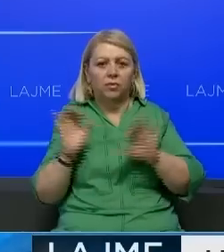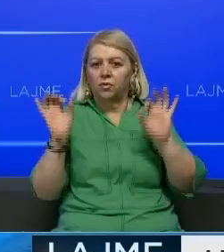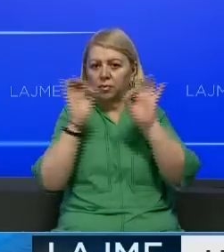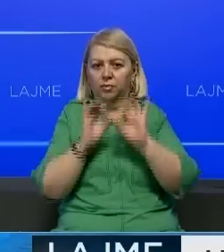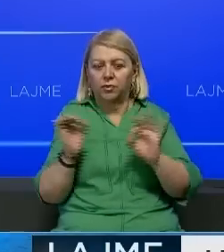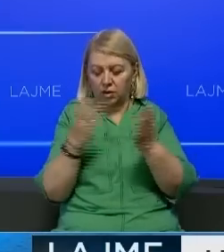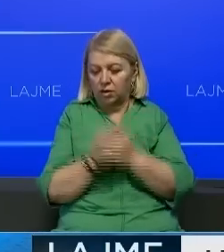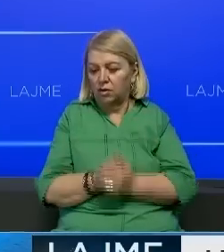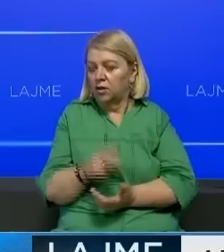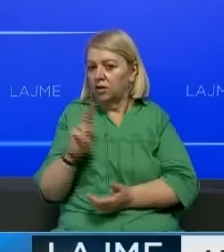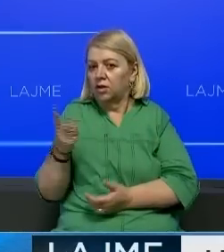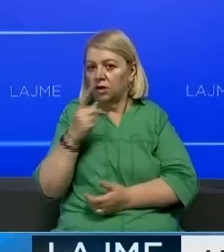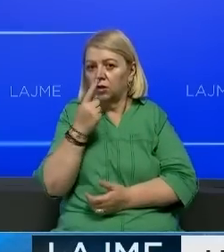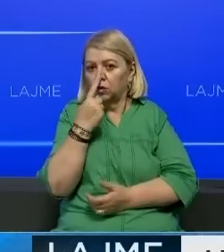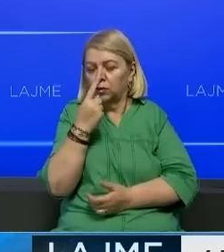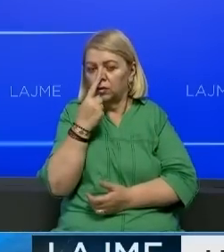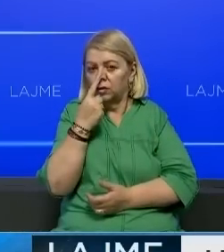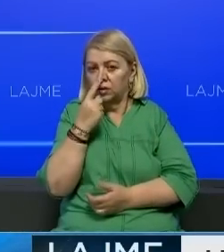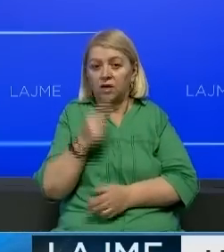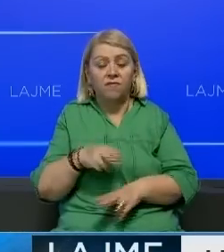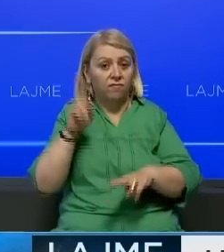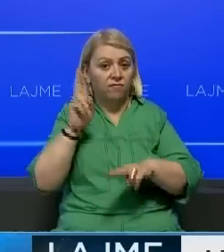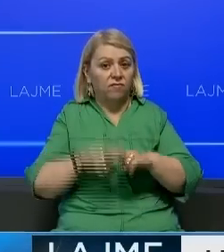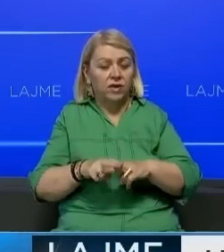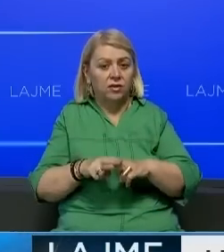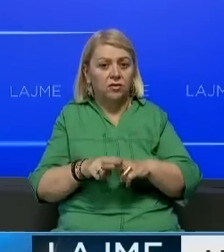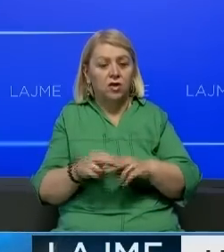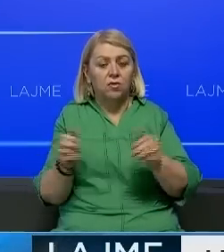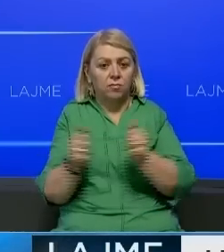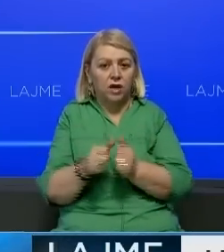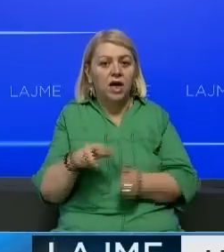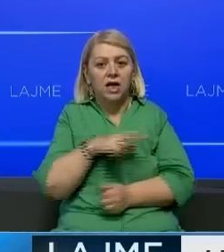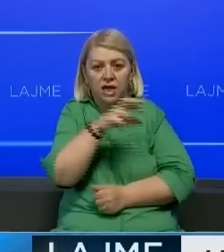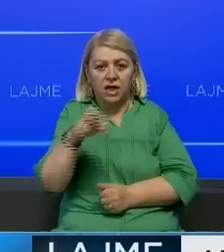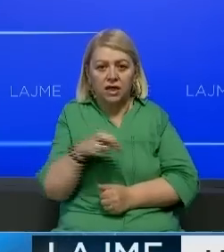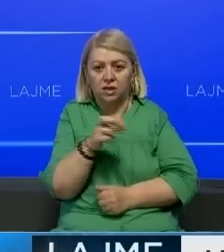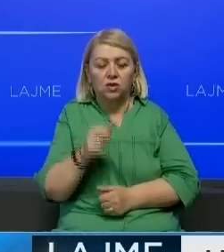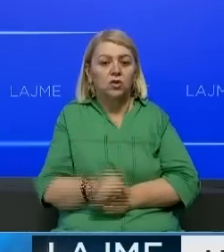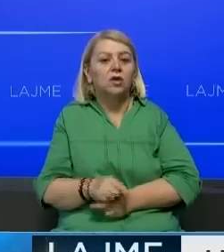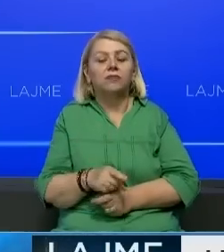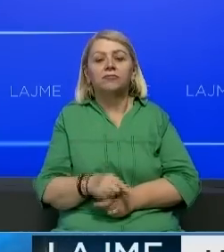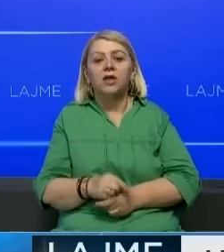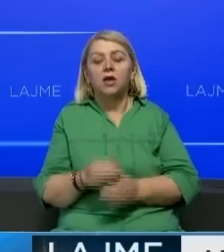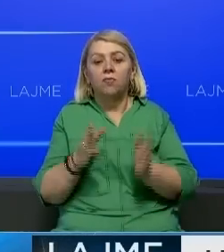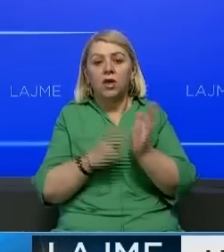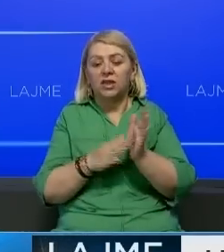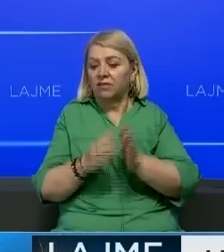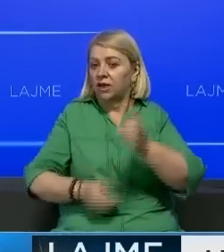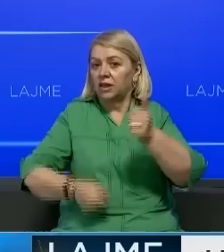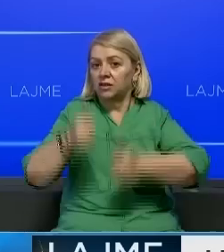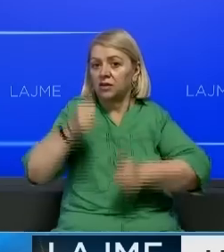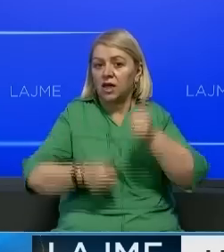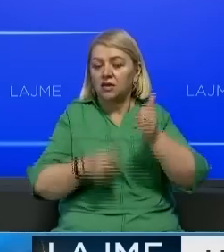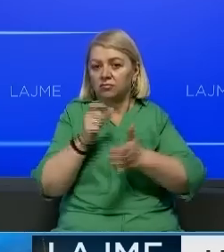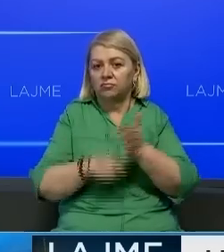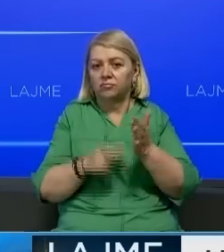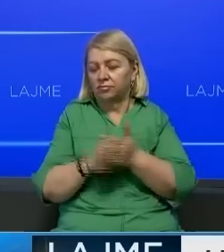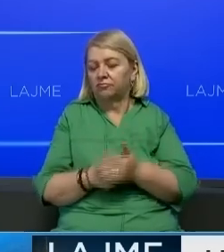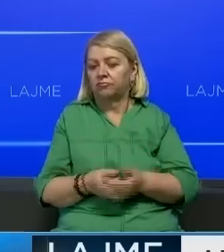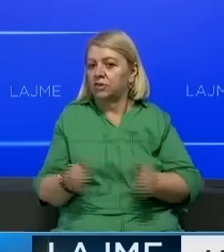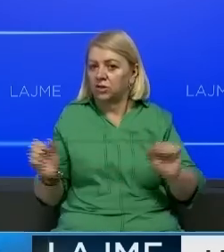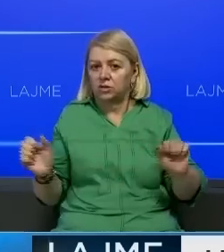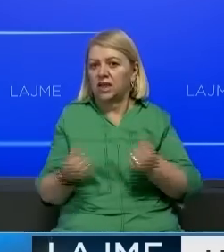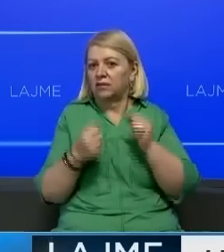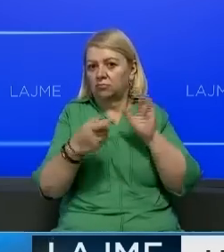çështje. Ndërkohë Rusia ka thënë se vendimi i liderëve të BE-s për të pranuar Ukrainën dhe Moldavinë si kandidat për antarësim do të ketë